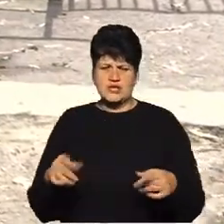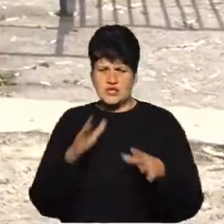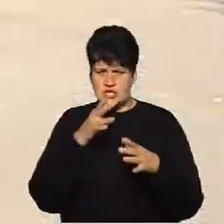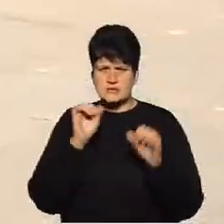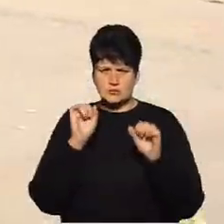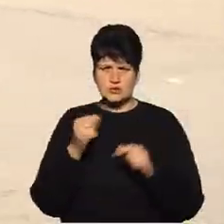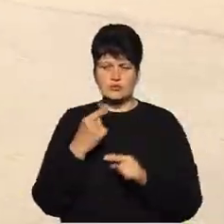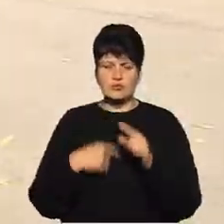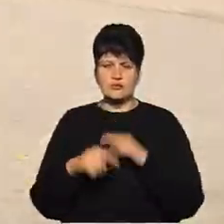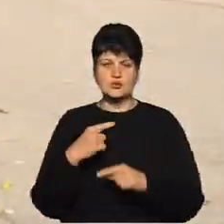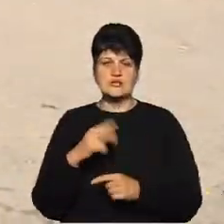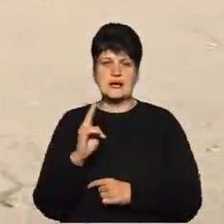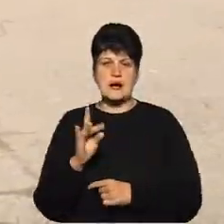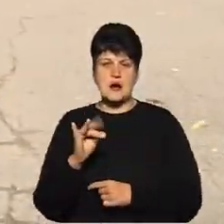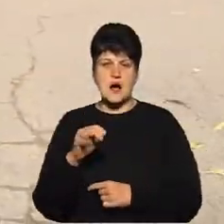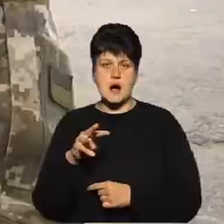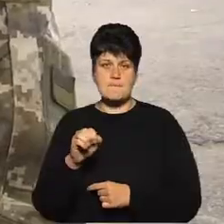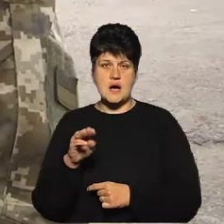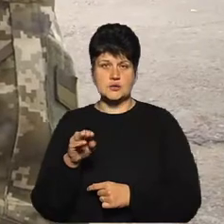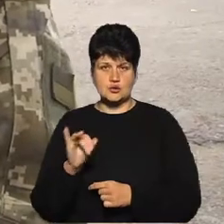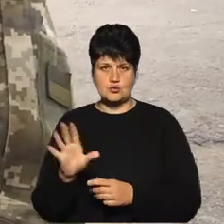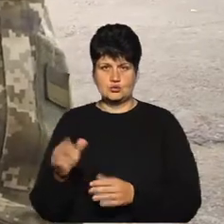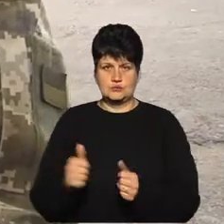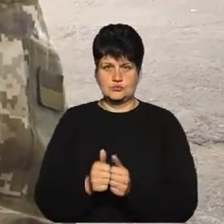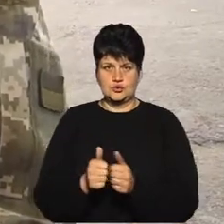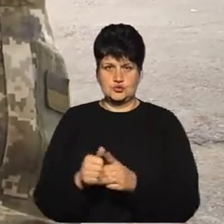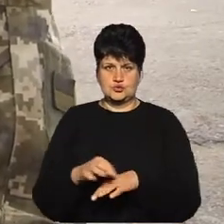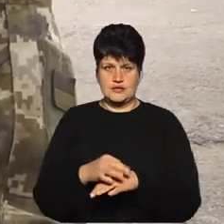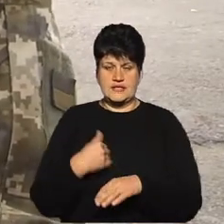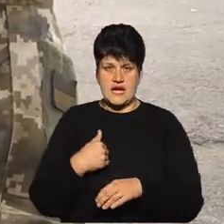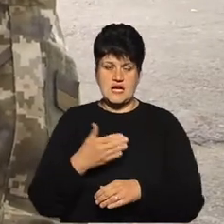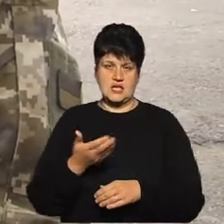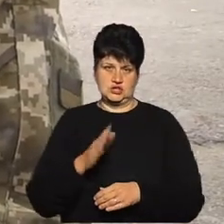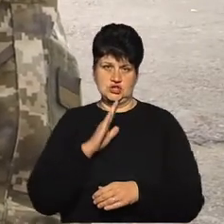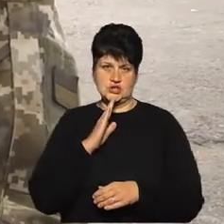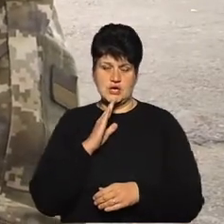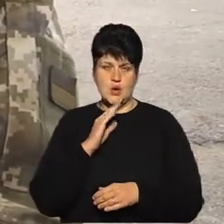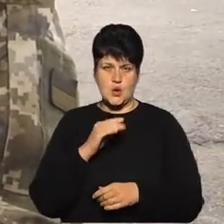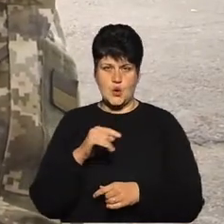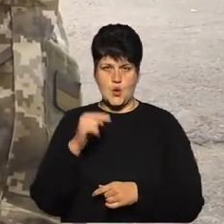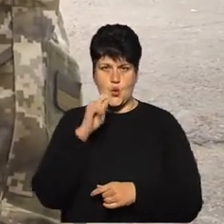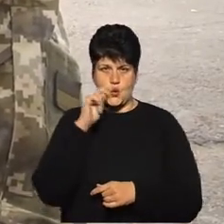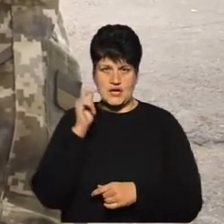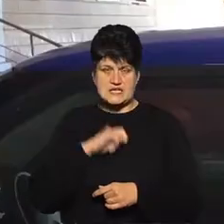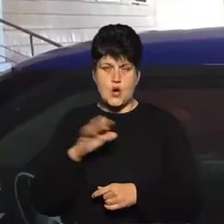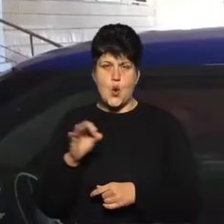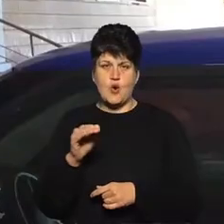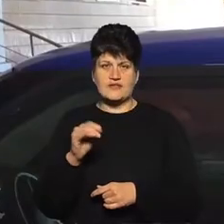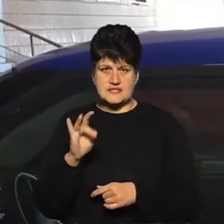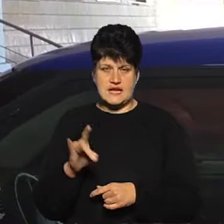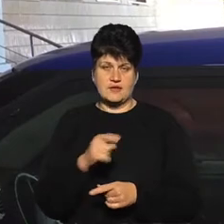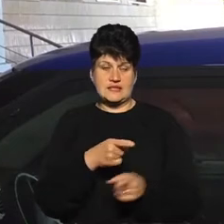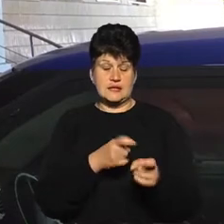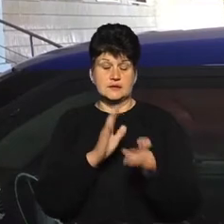до Краматорська, щоб бути поруч з чоловіком. Я жінка українського офіцера. Він буде стріляти, буде подавати патрони.